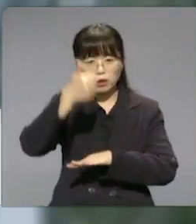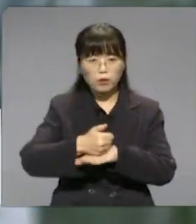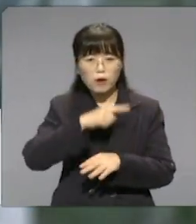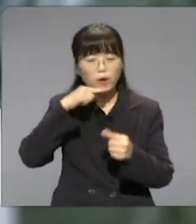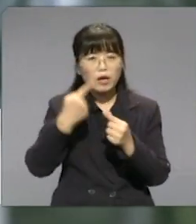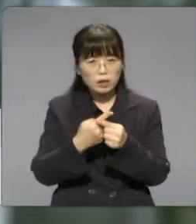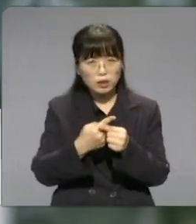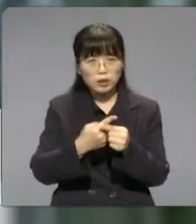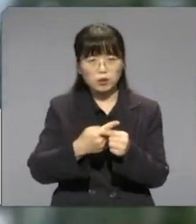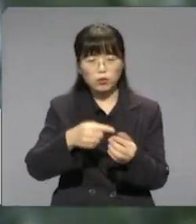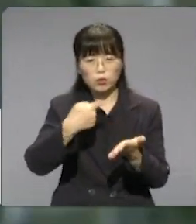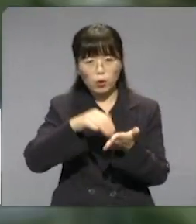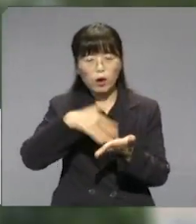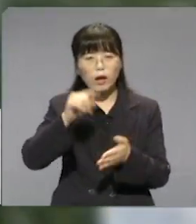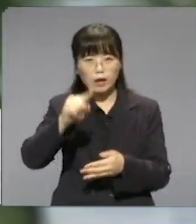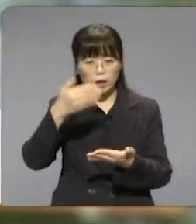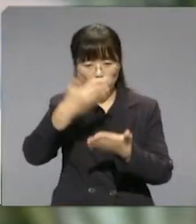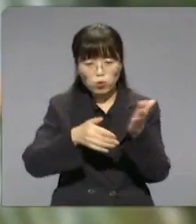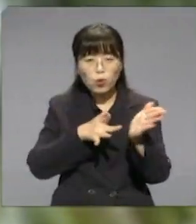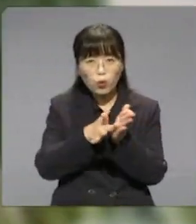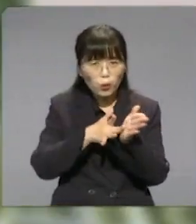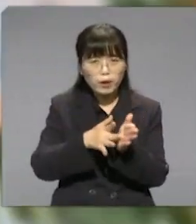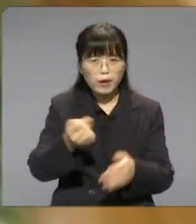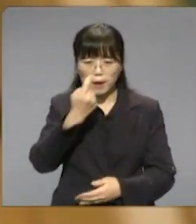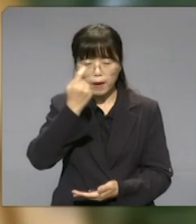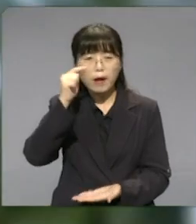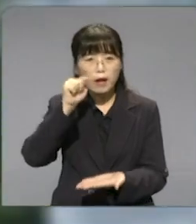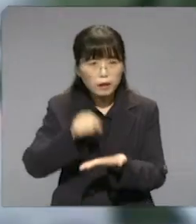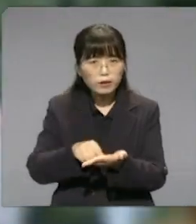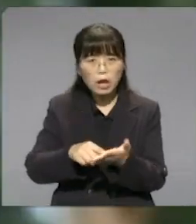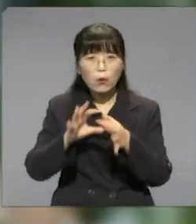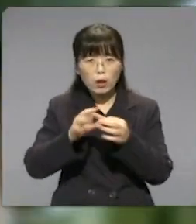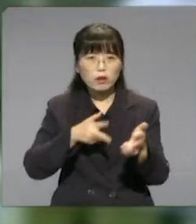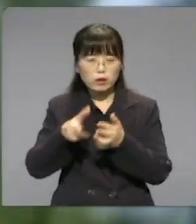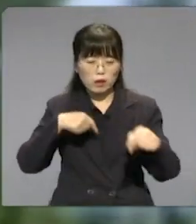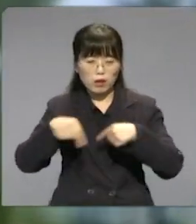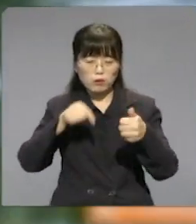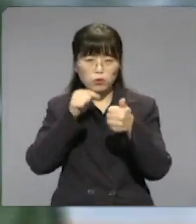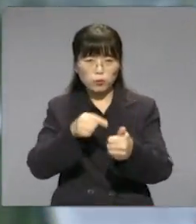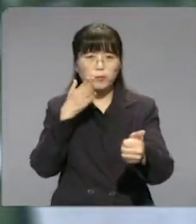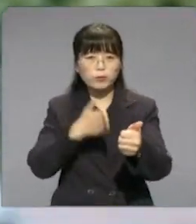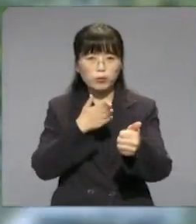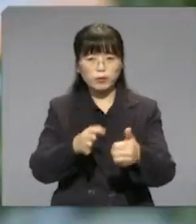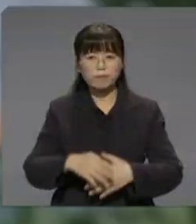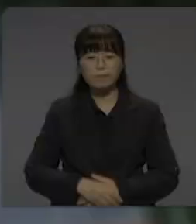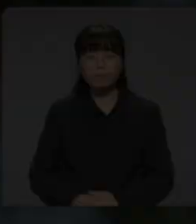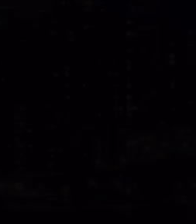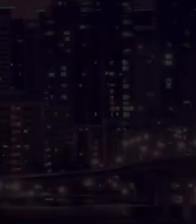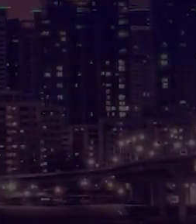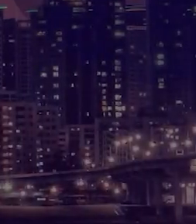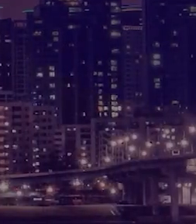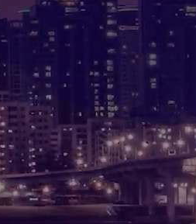꽈리고추 1개 품목에서 잔류 농약 선분이 검출돼 관련 기관의 행정처분을 요청했습니다.